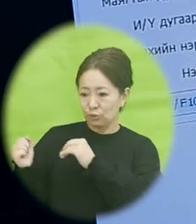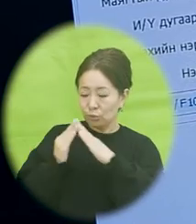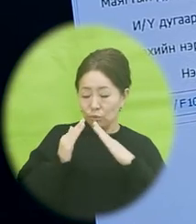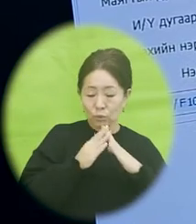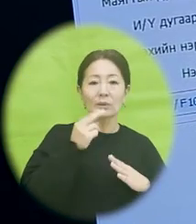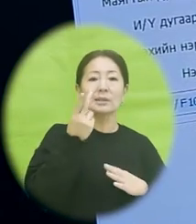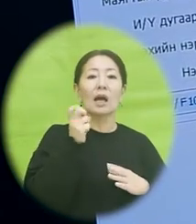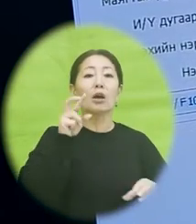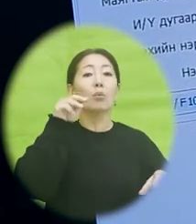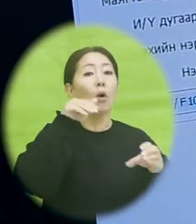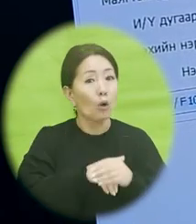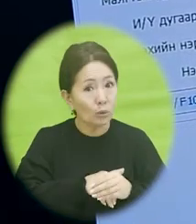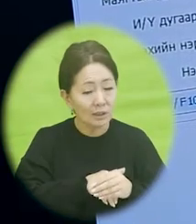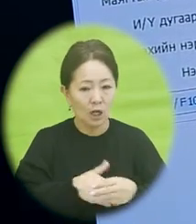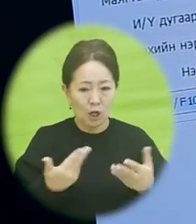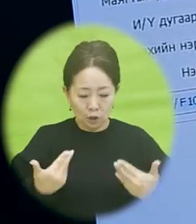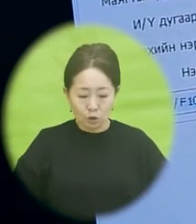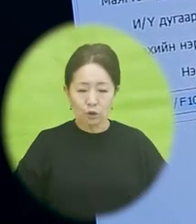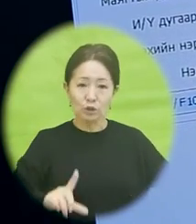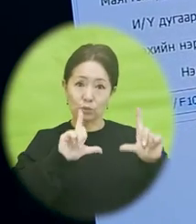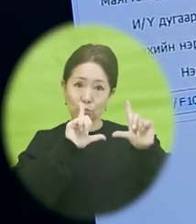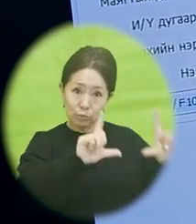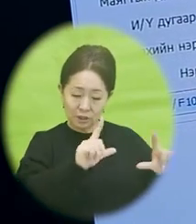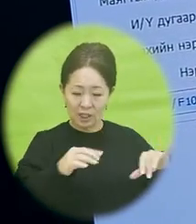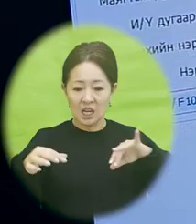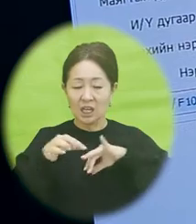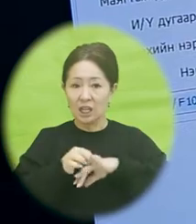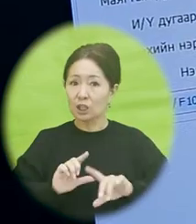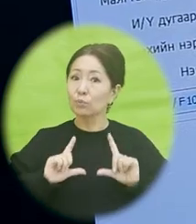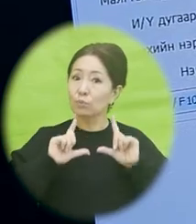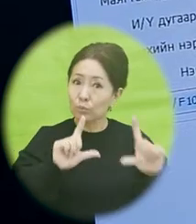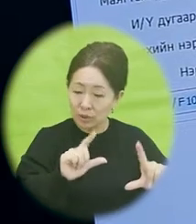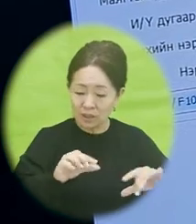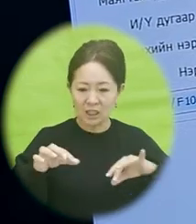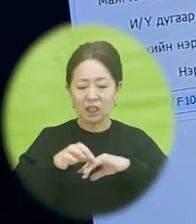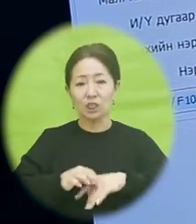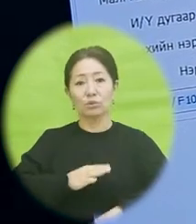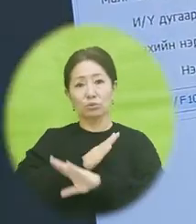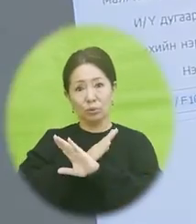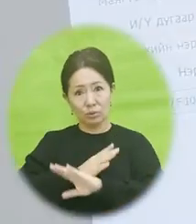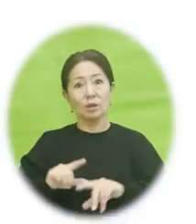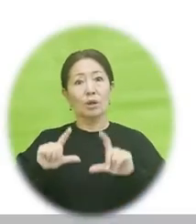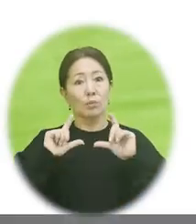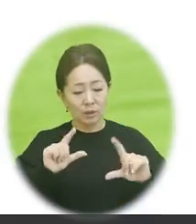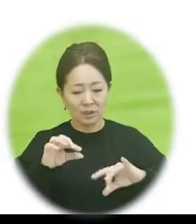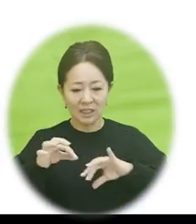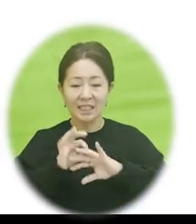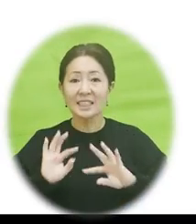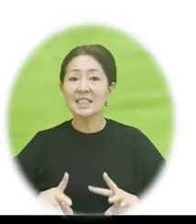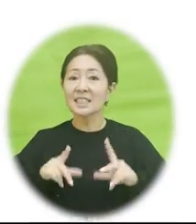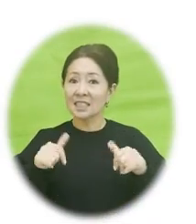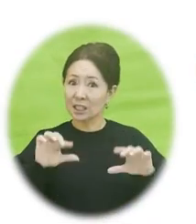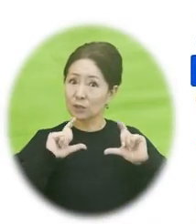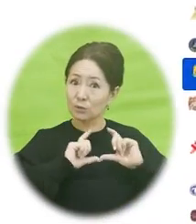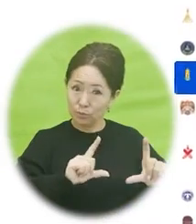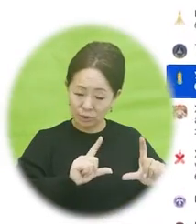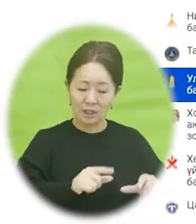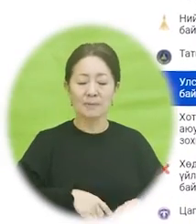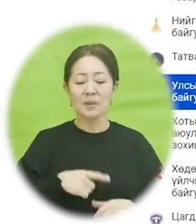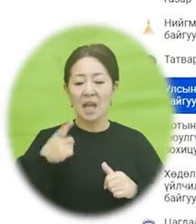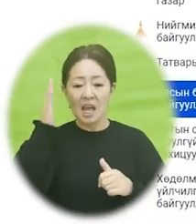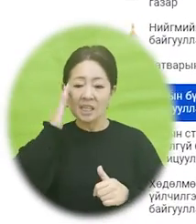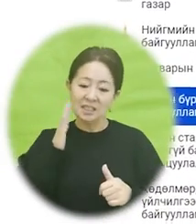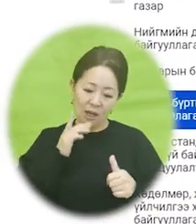нэвтрүүллээ. Харин төрсний бүртгэл, гэрлсний бүртгэл, гэрлэлт дуус гурвасны бүртгэл, гэрлэлт сэргээсний бүртгэл, эцэг эх тогтоосны